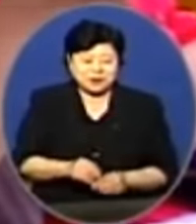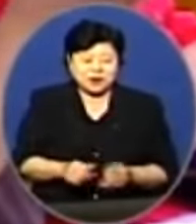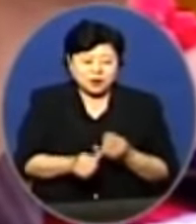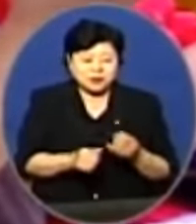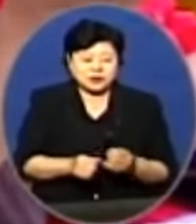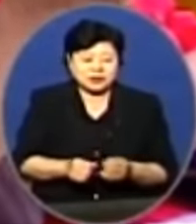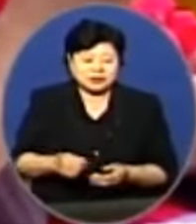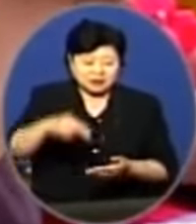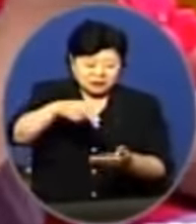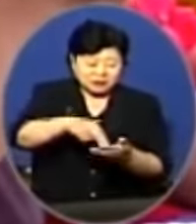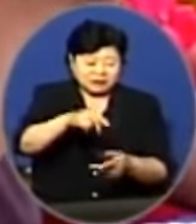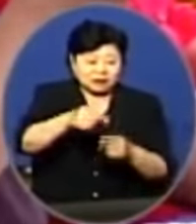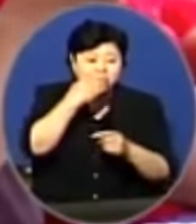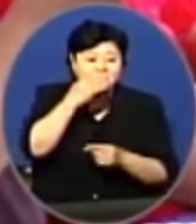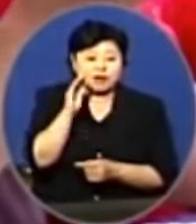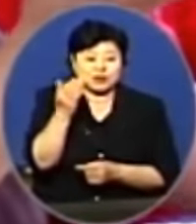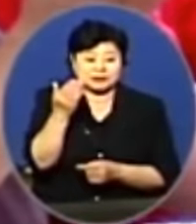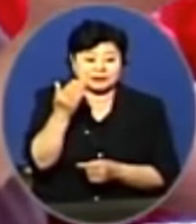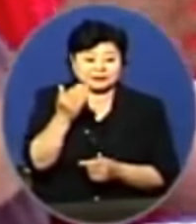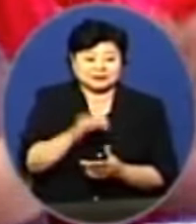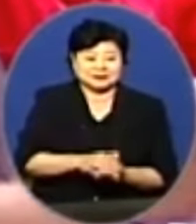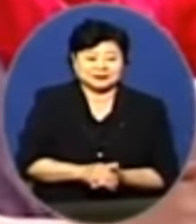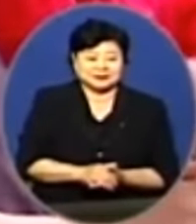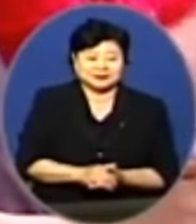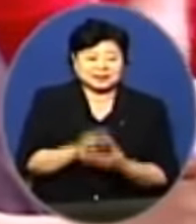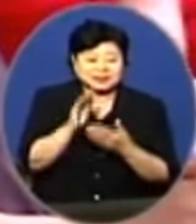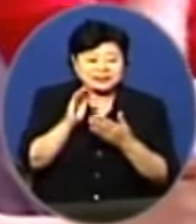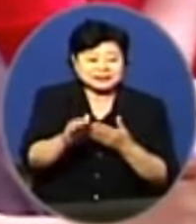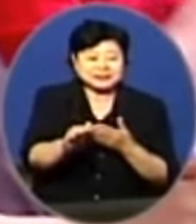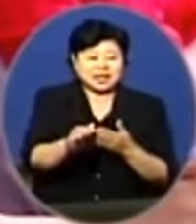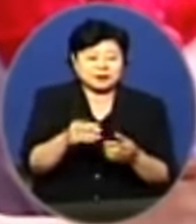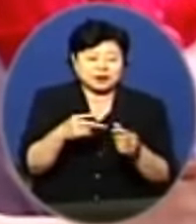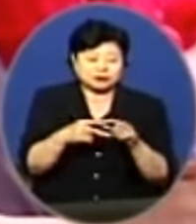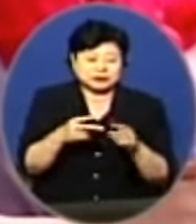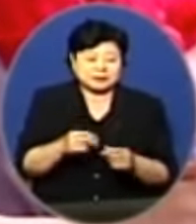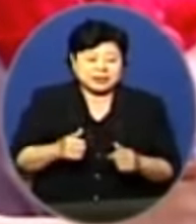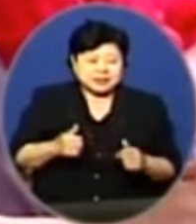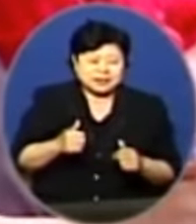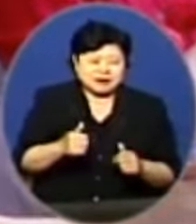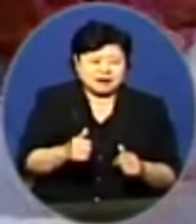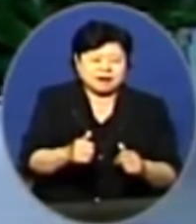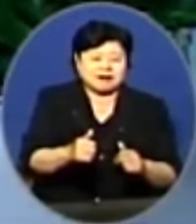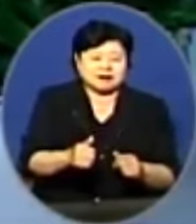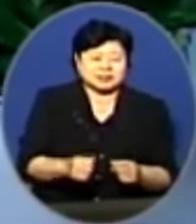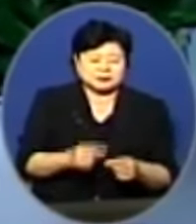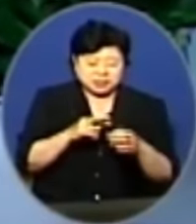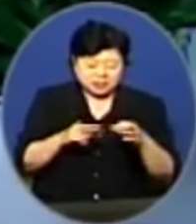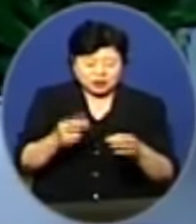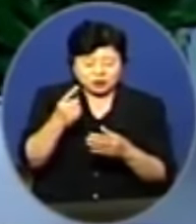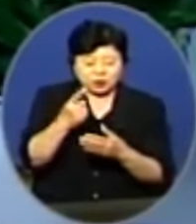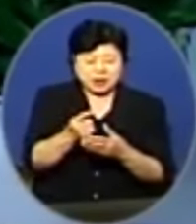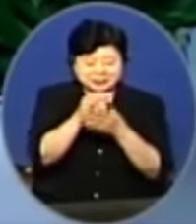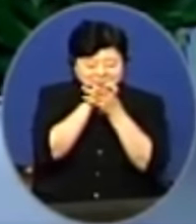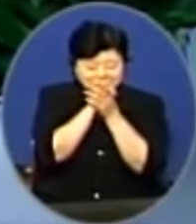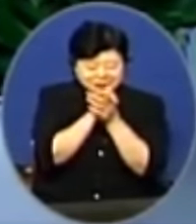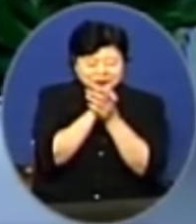그 다음에 그 두 분이 열심히 우리 교회에